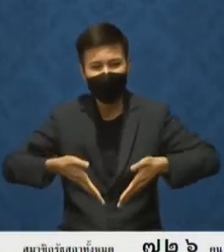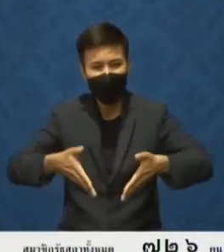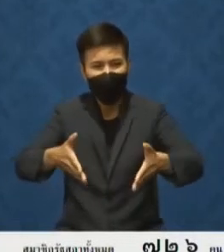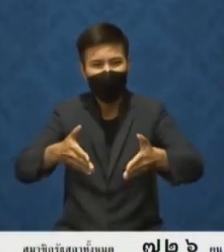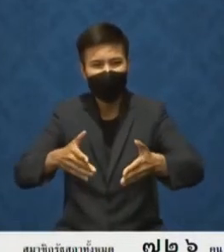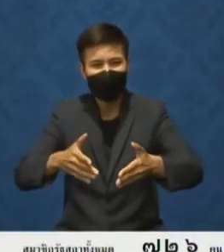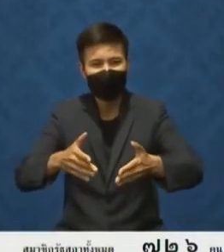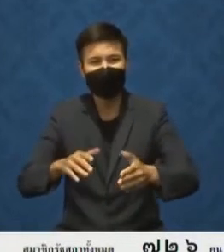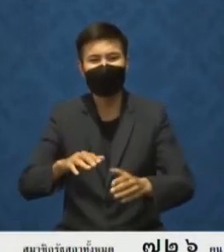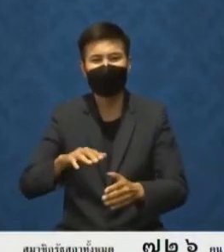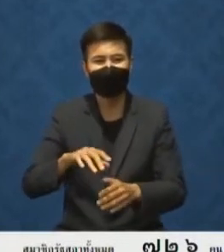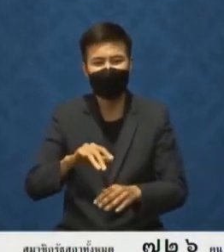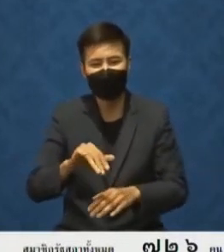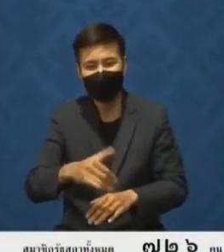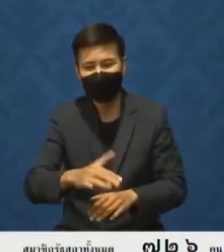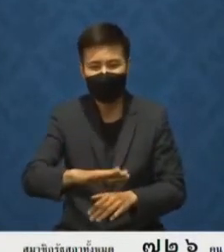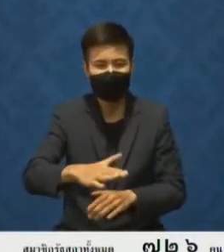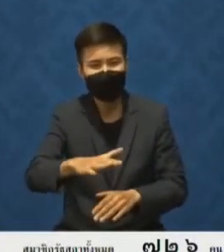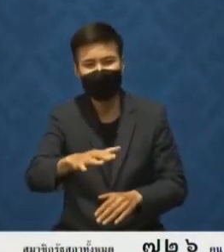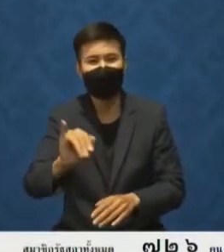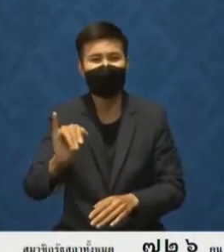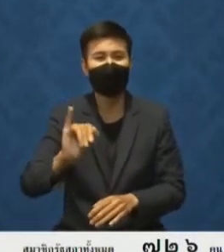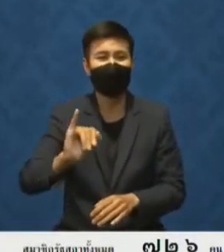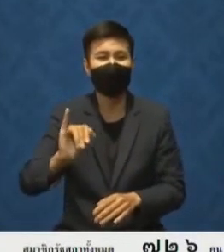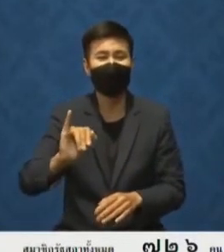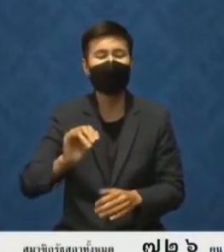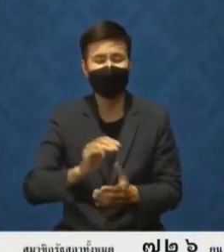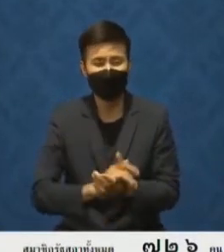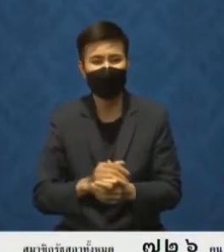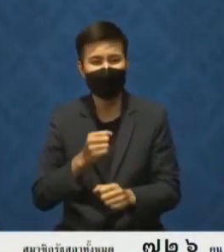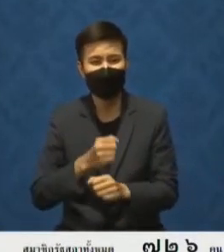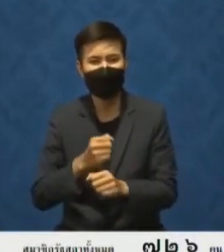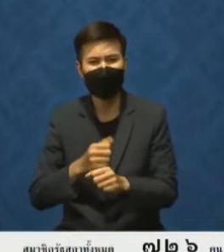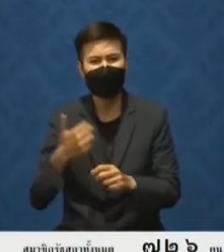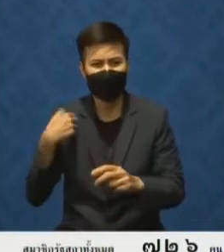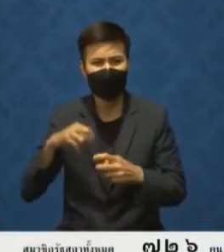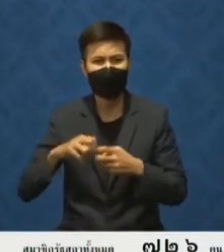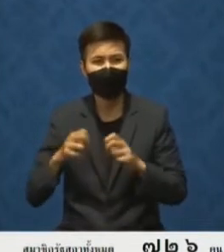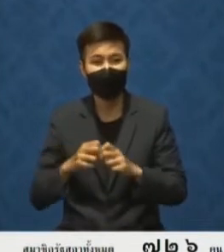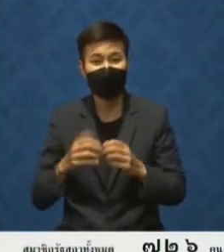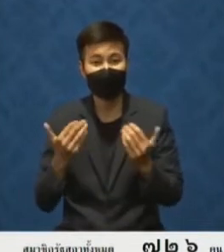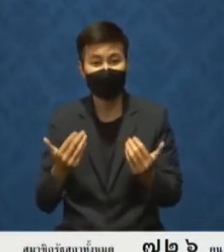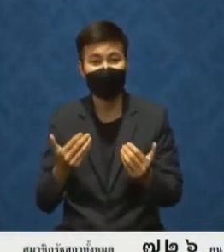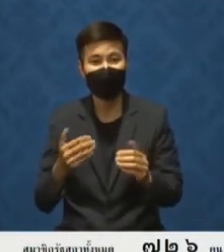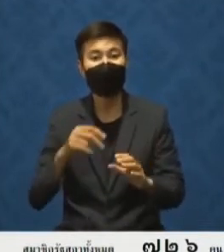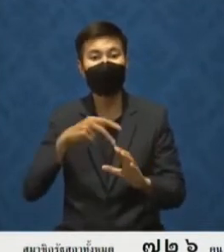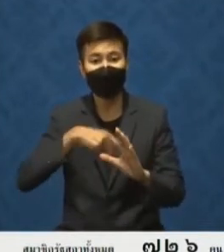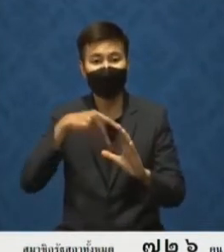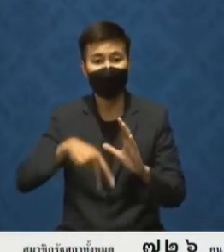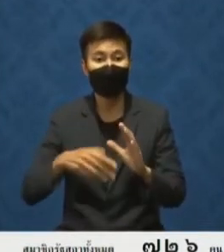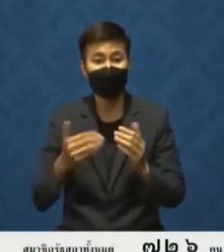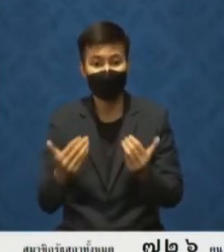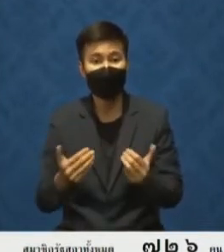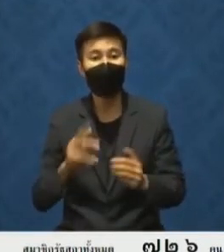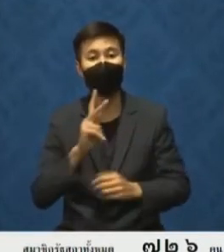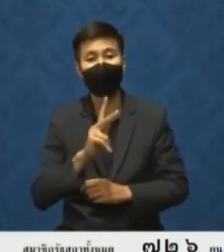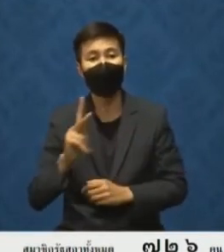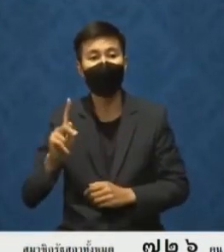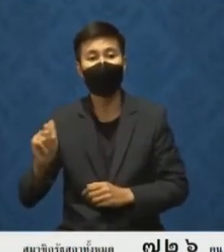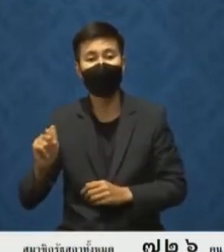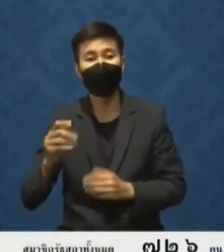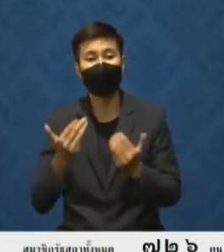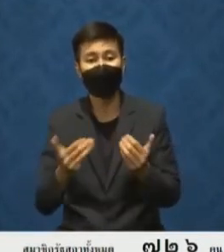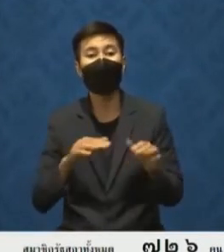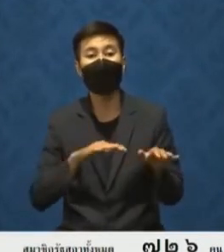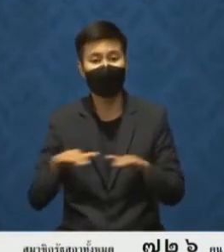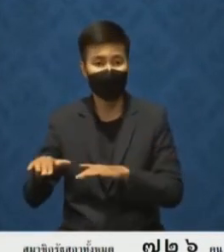ส่งเขามาในแพทฟอรมนั้นซึในแทฟอมนี้ในขณะนี้ก็ต้องกมความพ้มอยู่แล้วหมายคามวใ